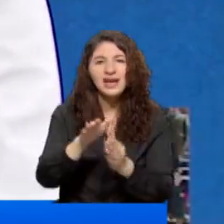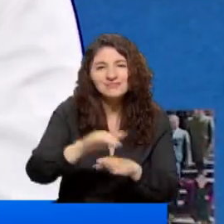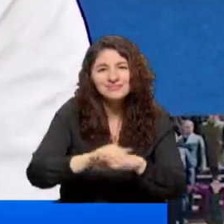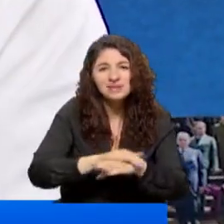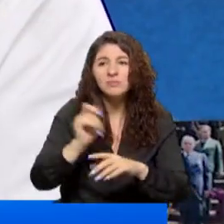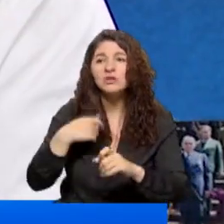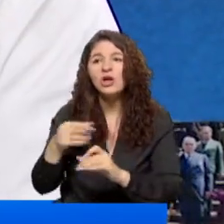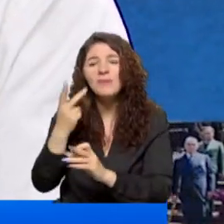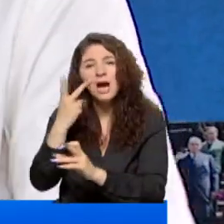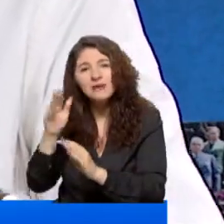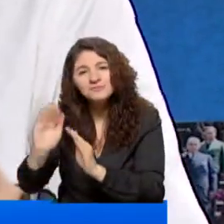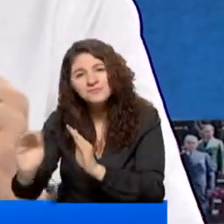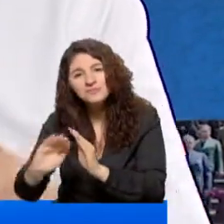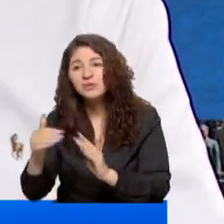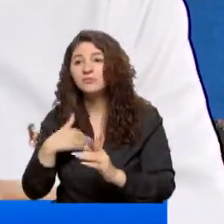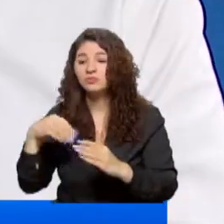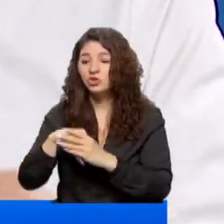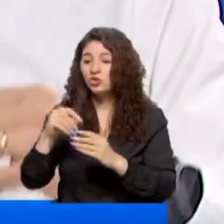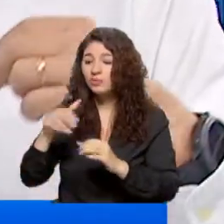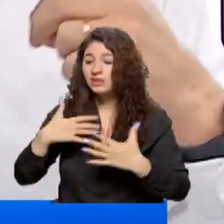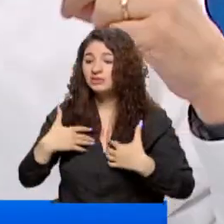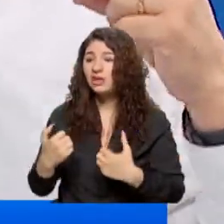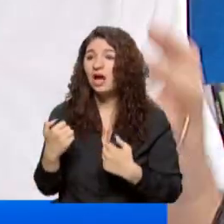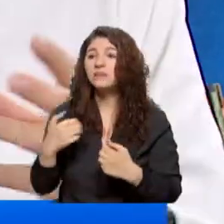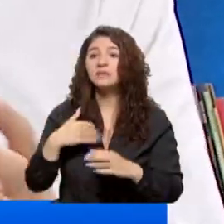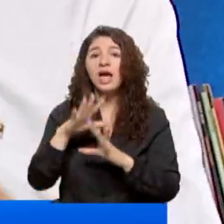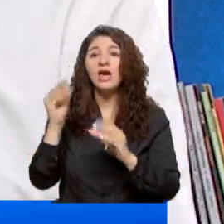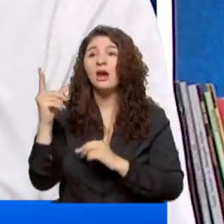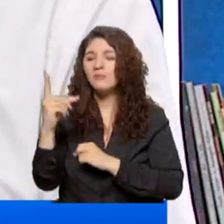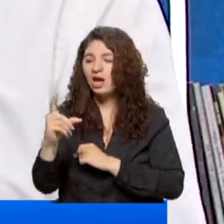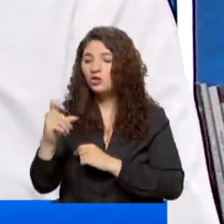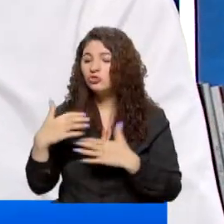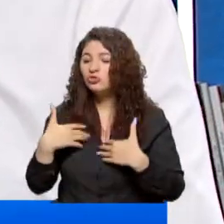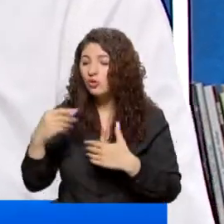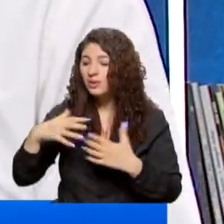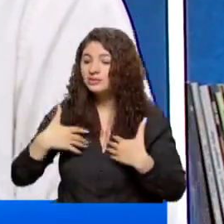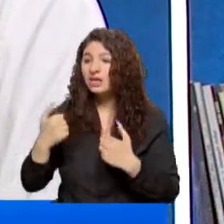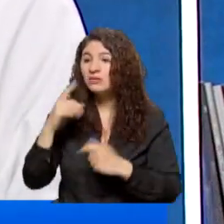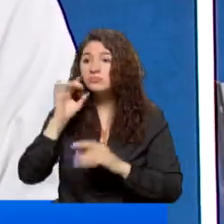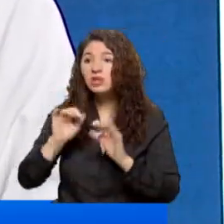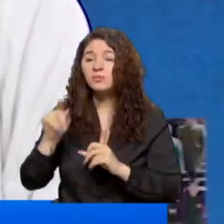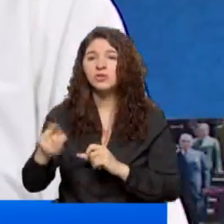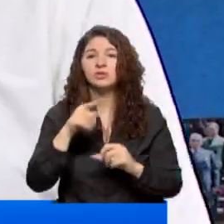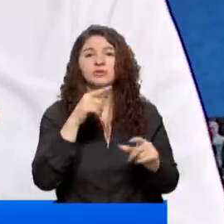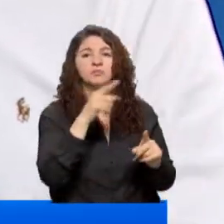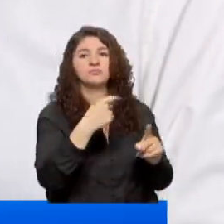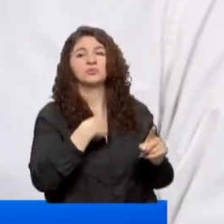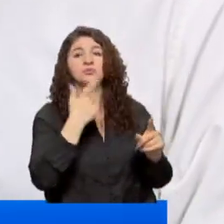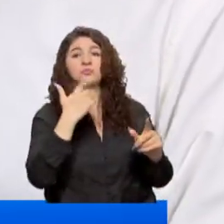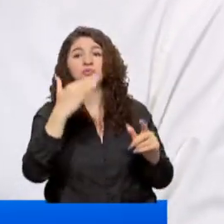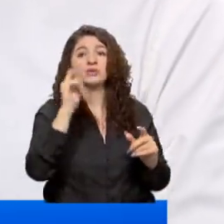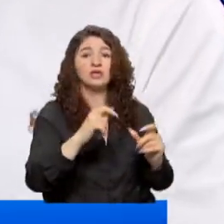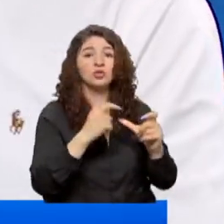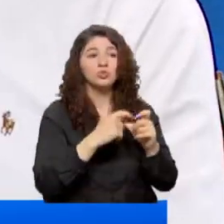biz toprağımızı öyle bakıyoruz bizim için toprağın sağlığı biz her ay Toprak sağlığı öldürüyor sizinle bizim